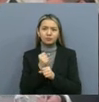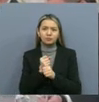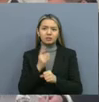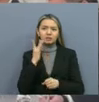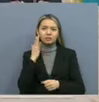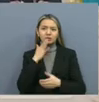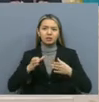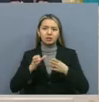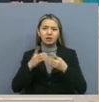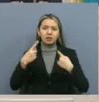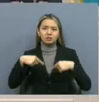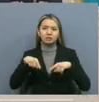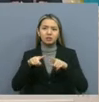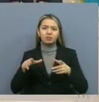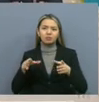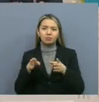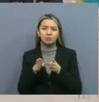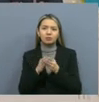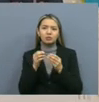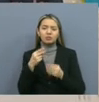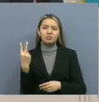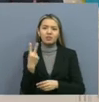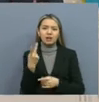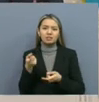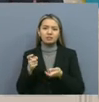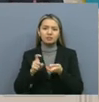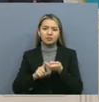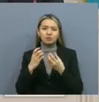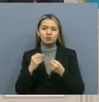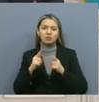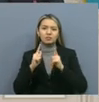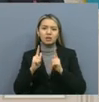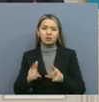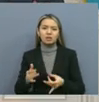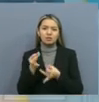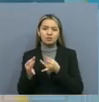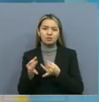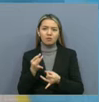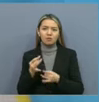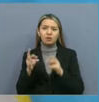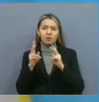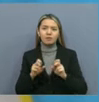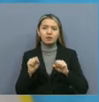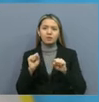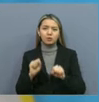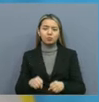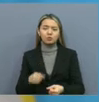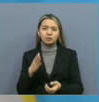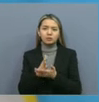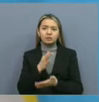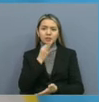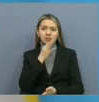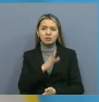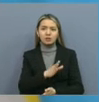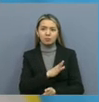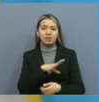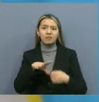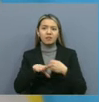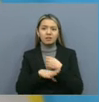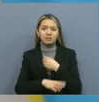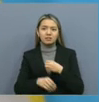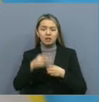ұлттар ұйымы араластыра отырып, сондай-ақ екі жақты байланыстар мен келіссөздер арқылы реттеу мүмкін екенін атап өтті. Кеңес қорытындысы